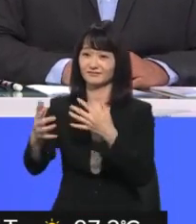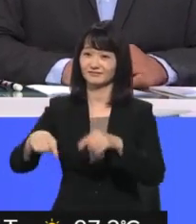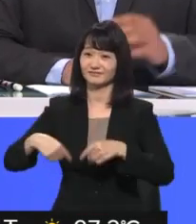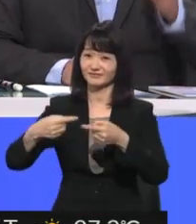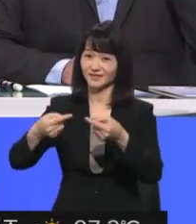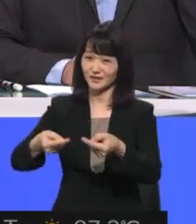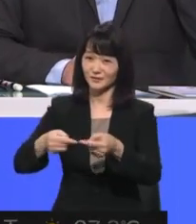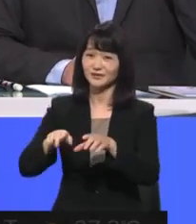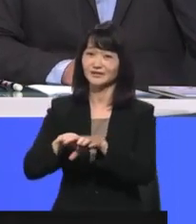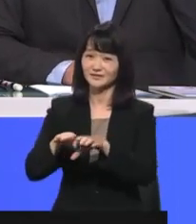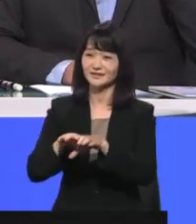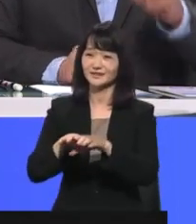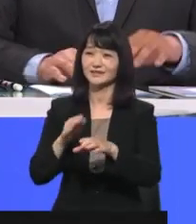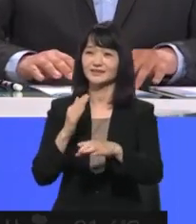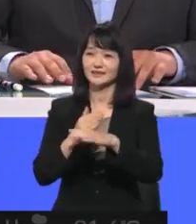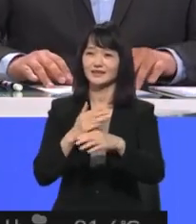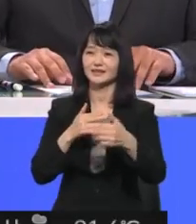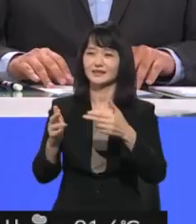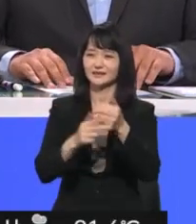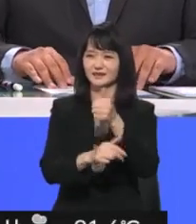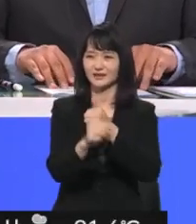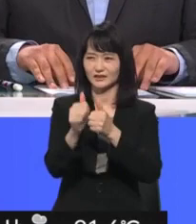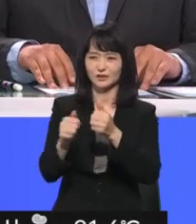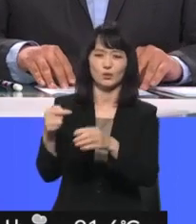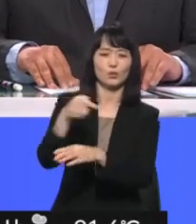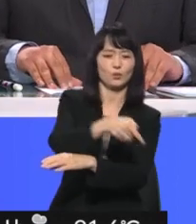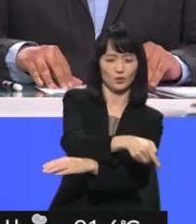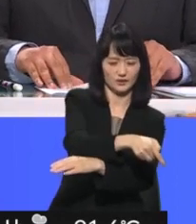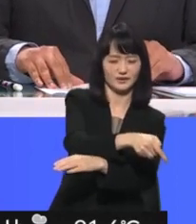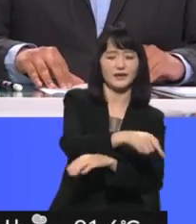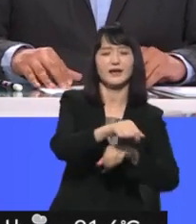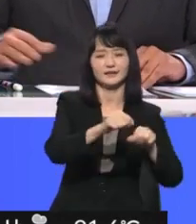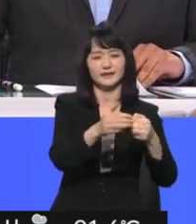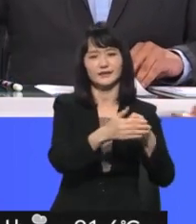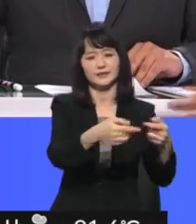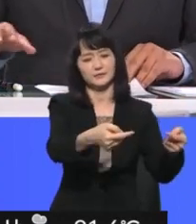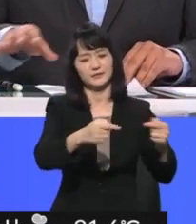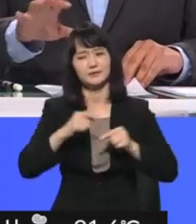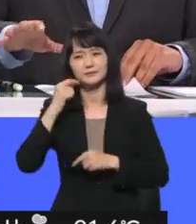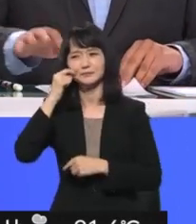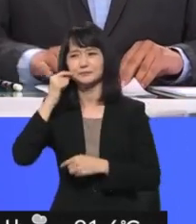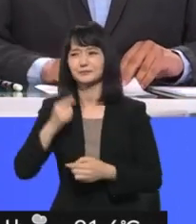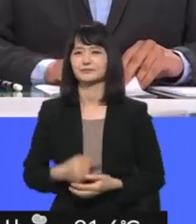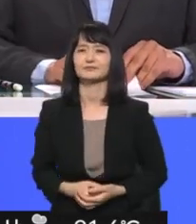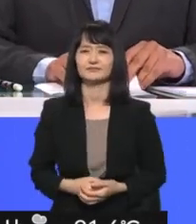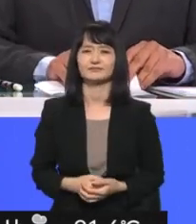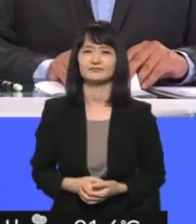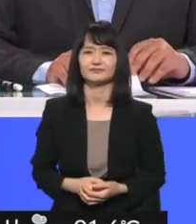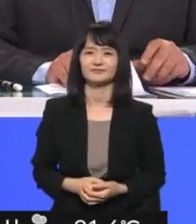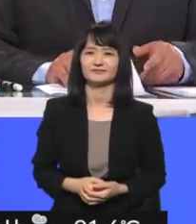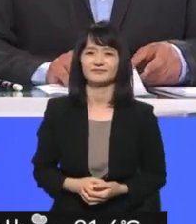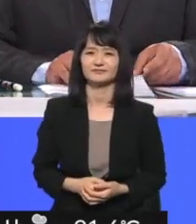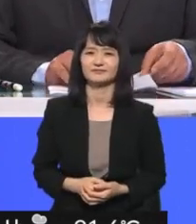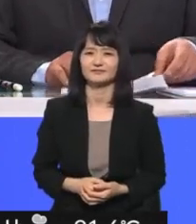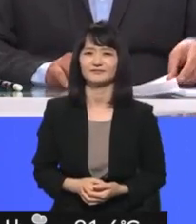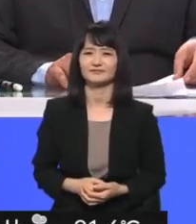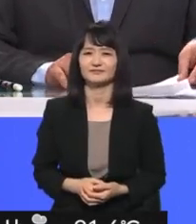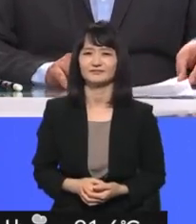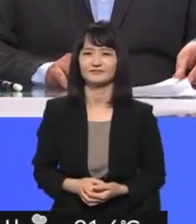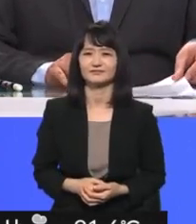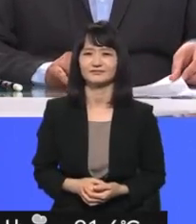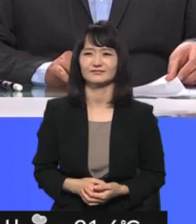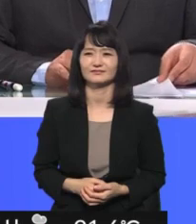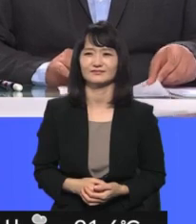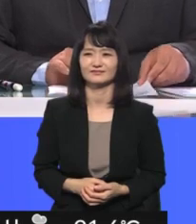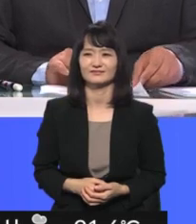아 향해 위원장이 지난 원액이 때문에 에 아무리 라는 의원총회 이런걸로 넣어도 해야 되겠어요 유은 총회를